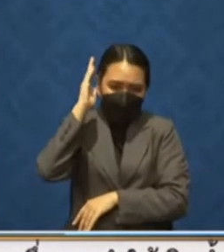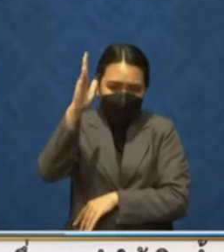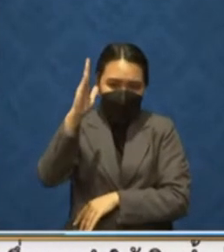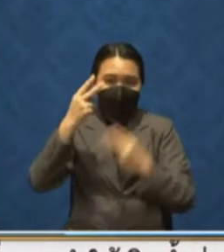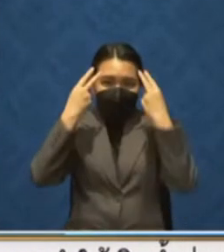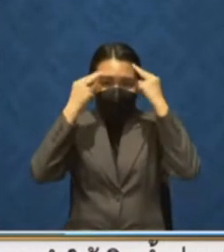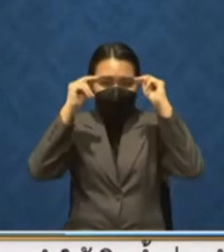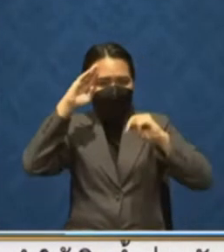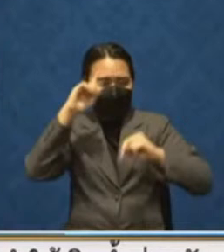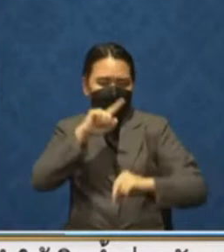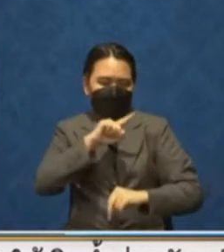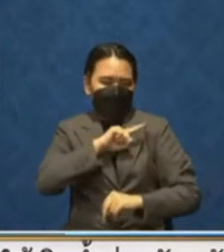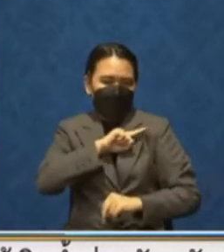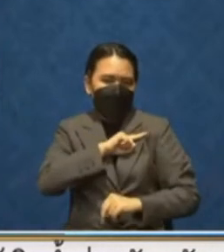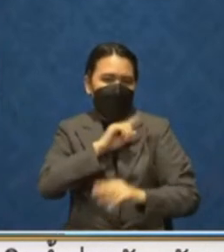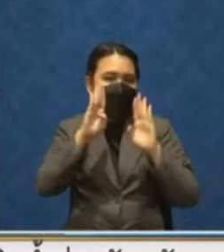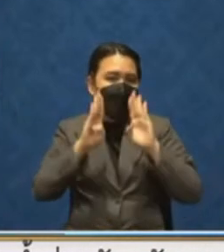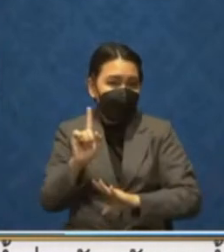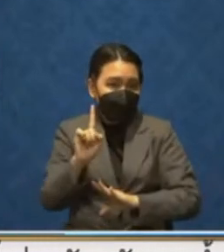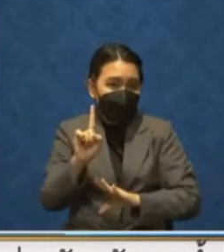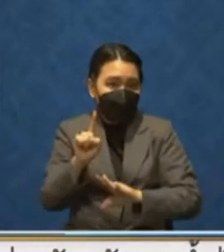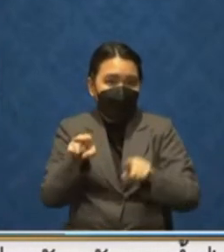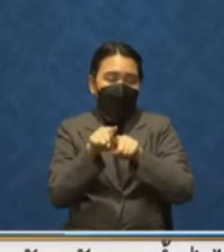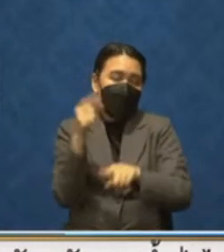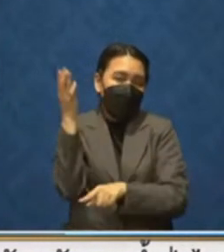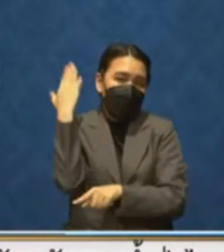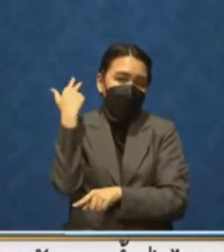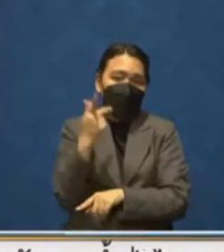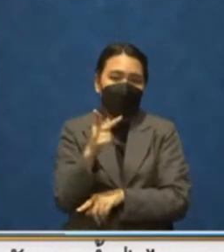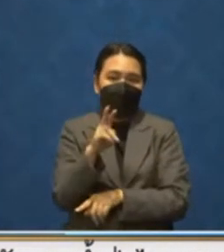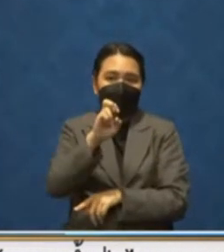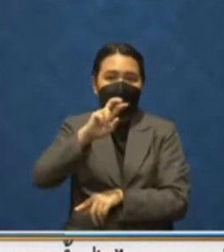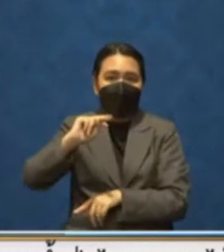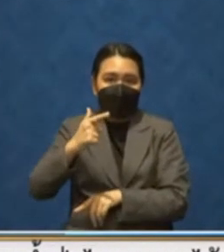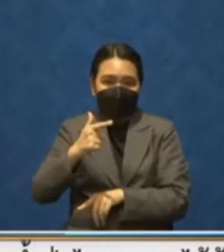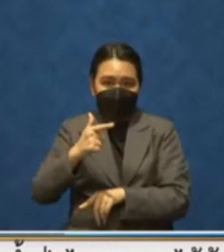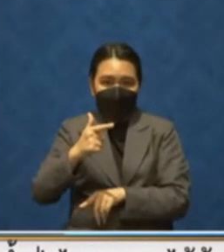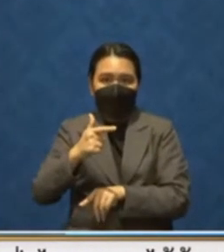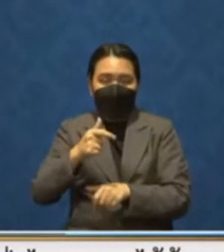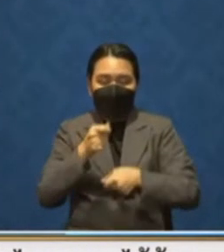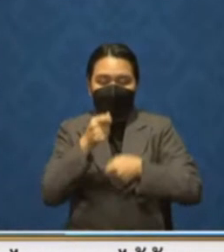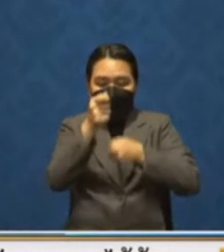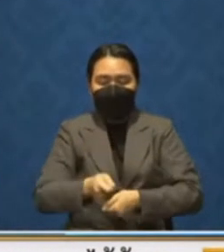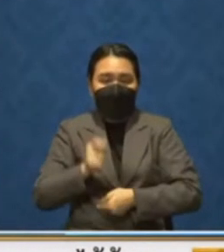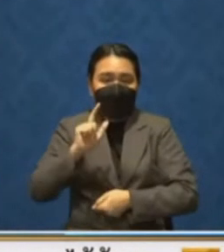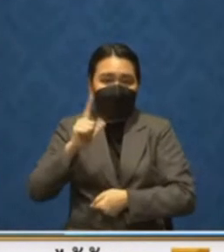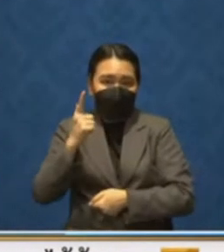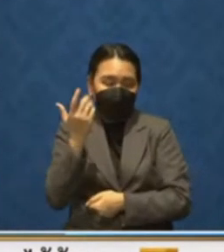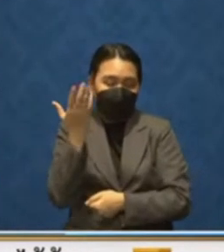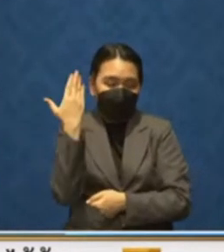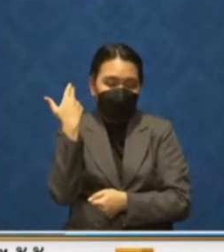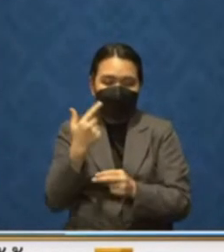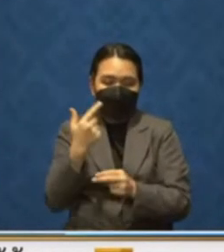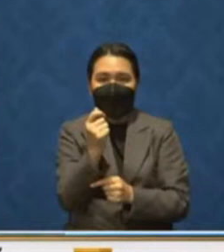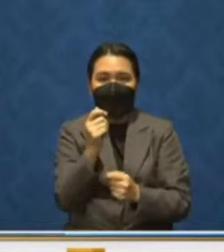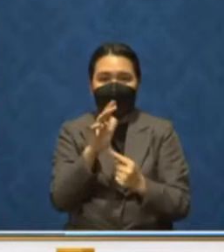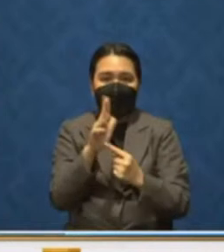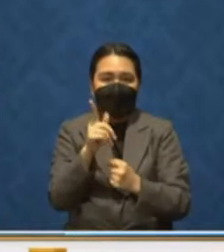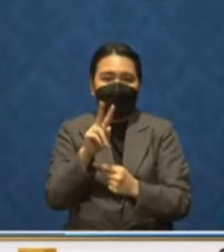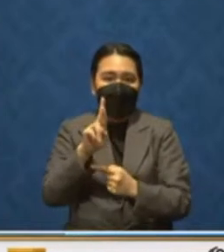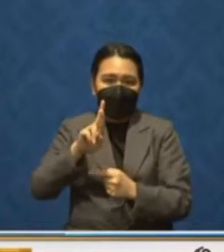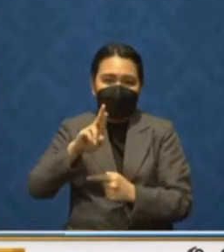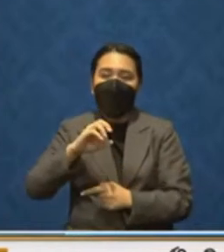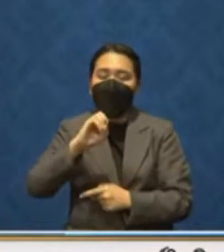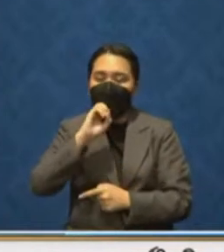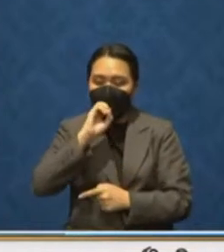ไม่รู้จะรับผิดชอบเหมือนตอนเก่งเศษตอนเมืองทองอัตราที่บอกว่าจะรับผิดชอบแต่จริงๆแล้วก็ก็ให้คนอื่นเป็นคนที่รับผิด